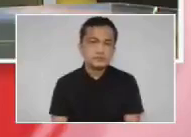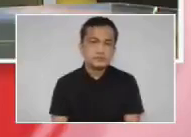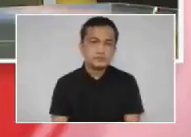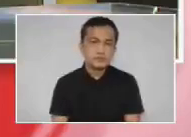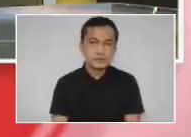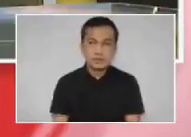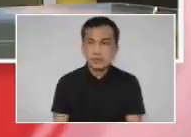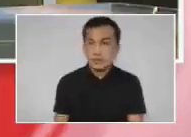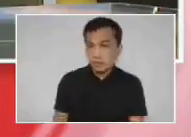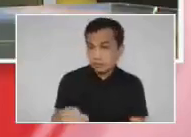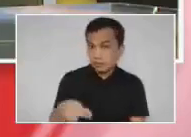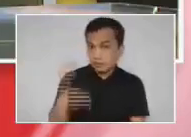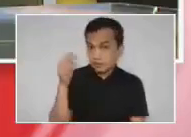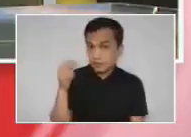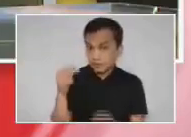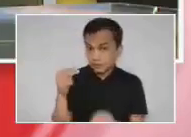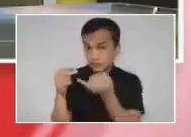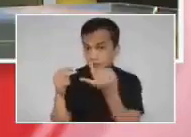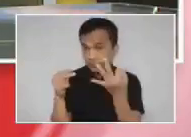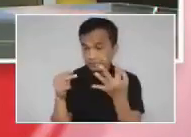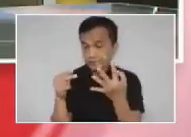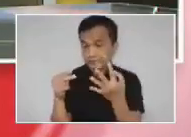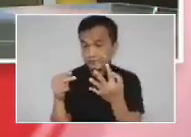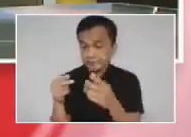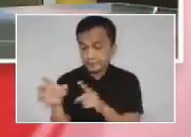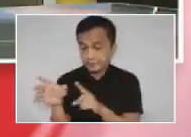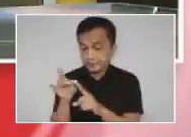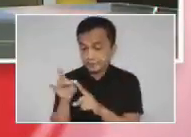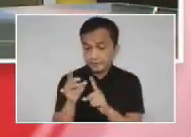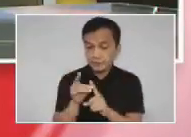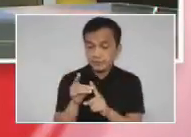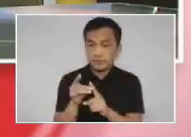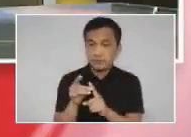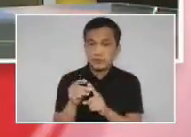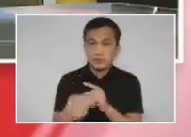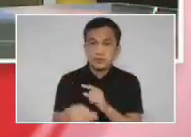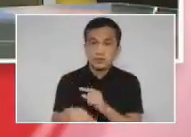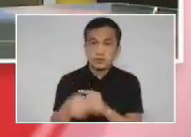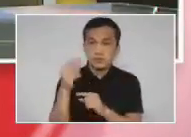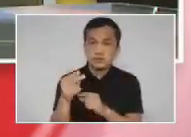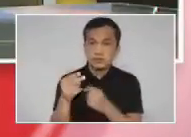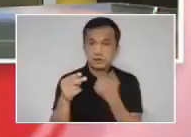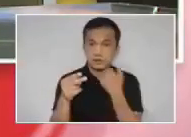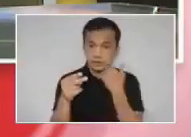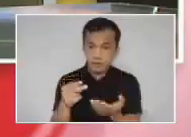umaga. Thank you. Salamat and stay safe. Dr. Ron Jean Solante, marami pong salamat. Bye.